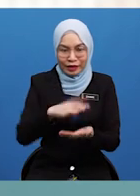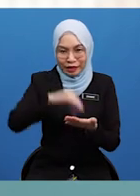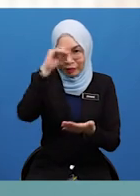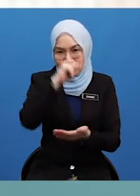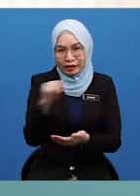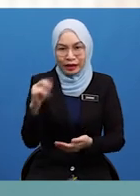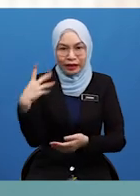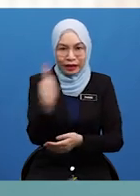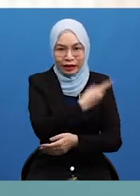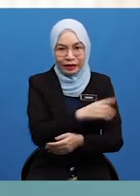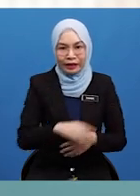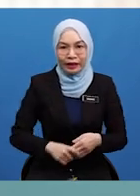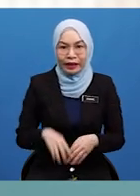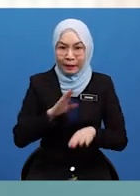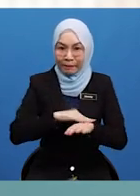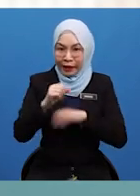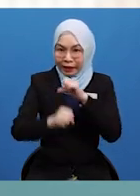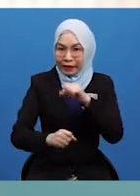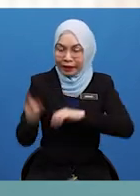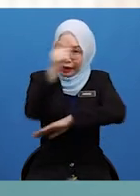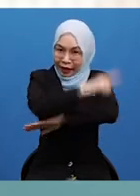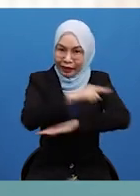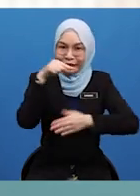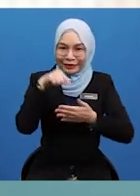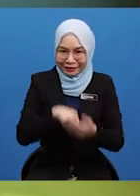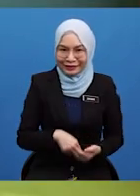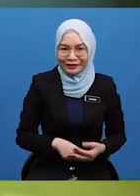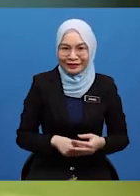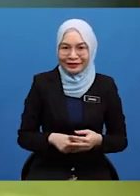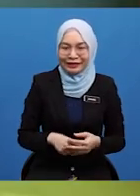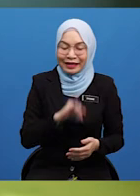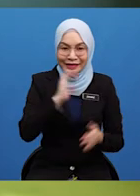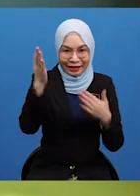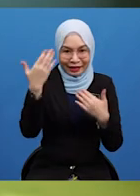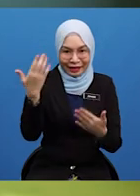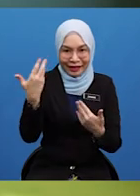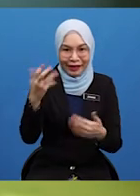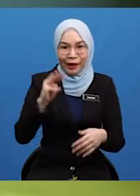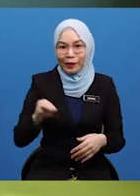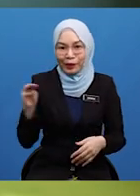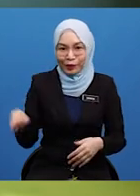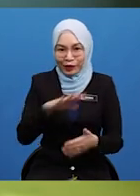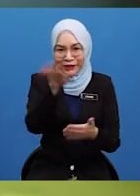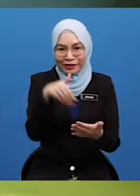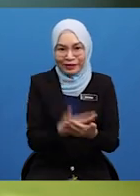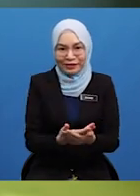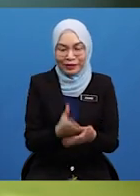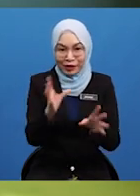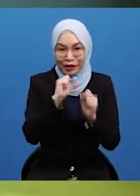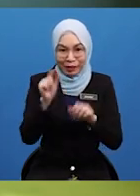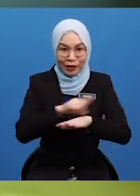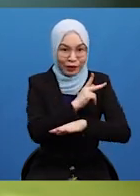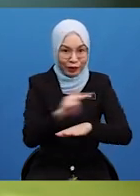pembelajaran kita pada hari ini diharapkan murid-murid semua